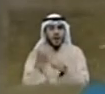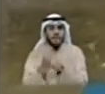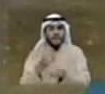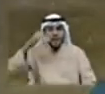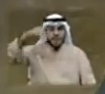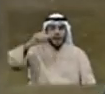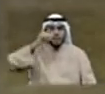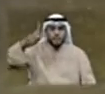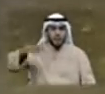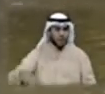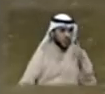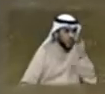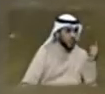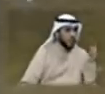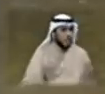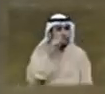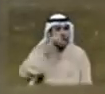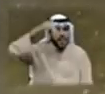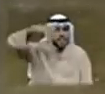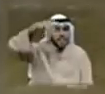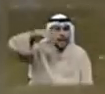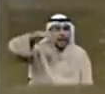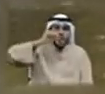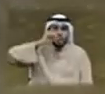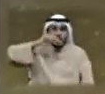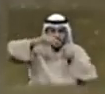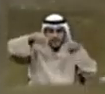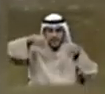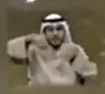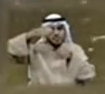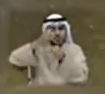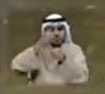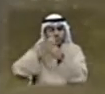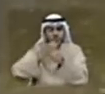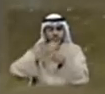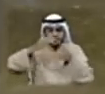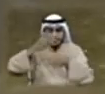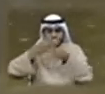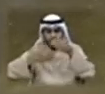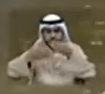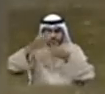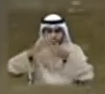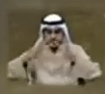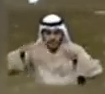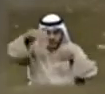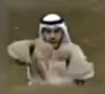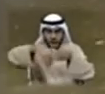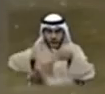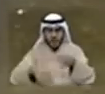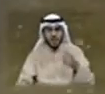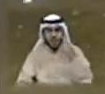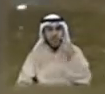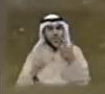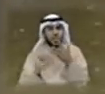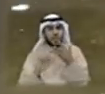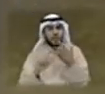حوض الأمواج يشابه المرسى التابع لجزيرة فيلكة، بعدين قمنا بتوليد نفس العوامل البحرية اللي تعرض لها